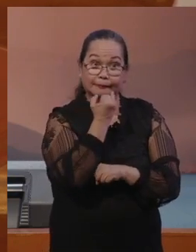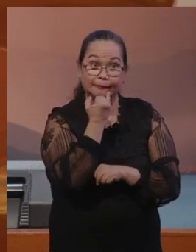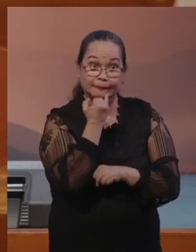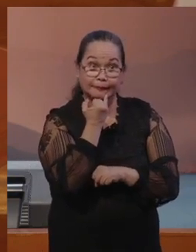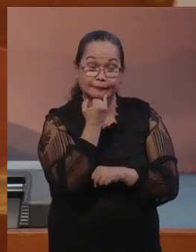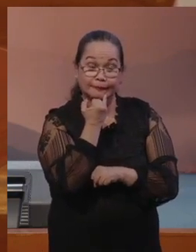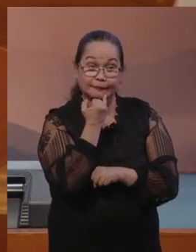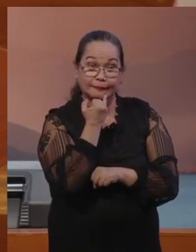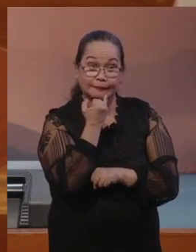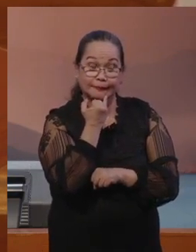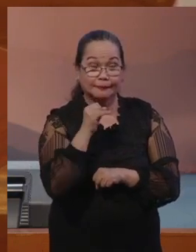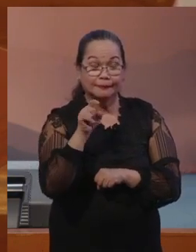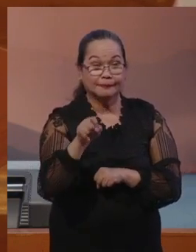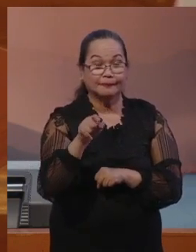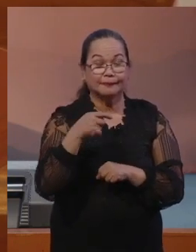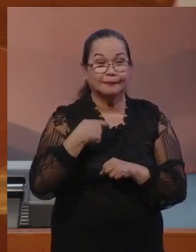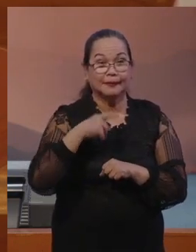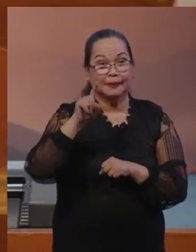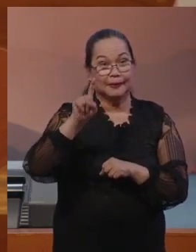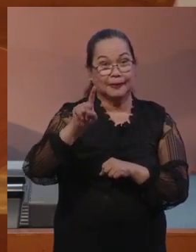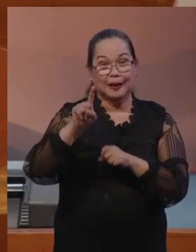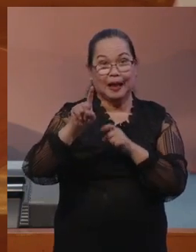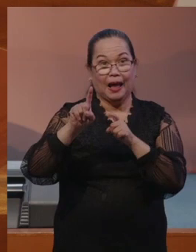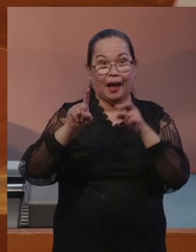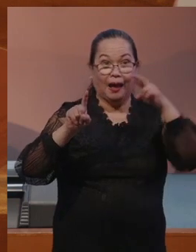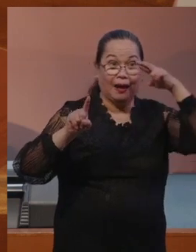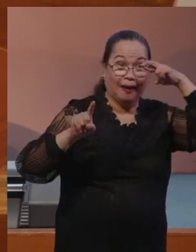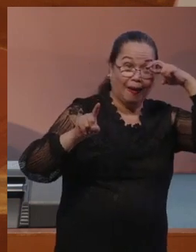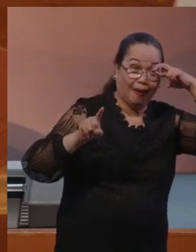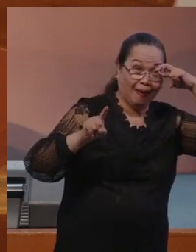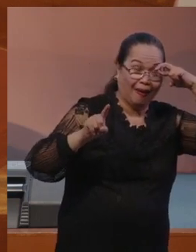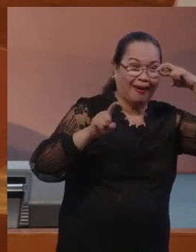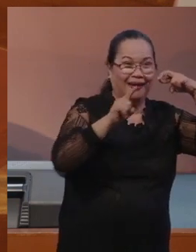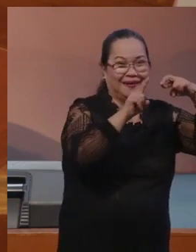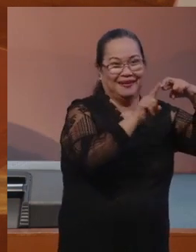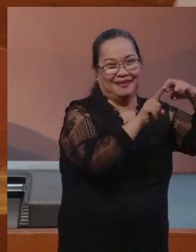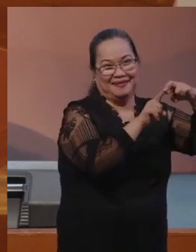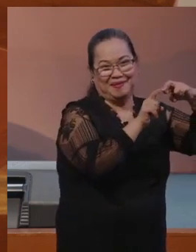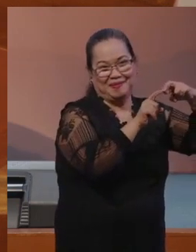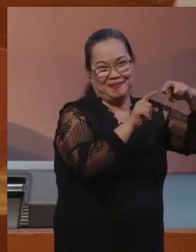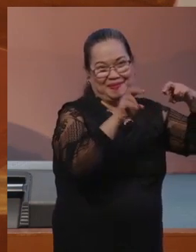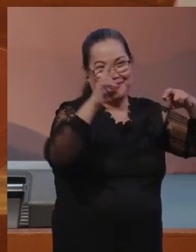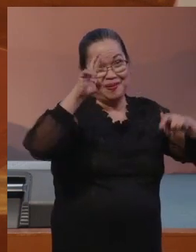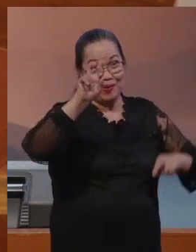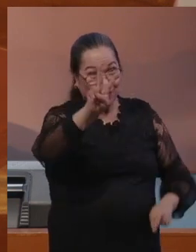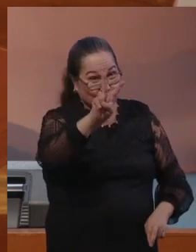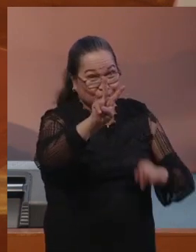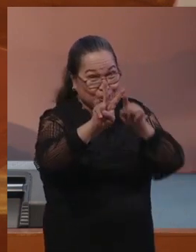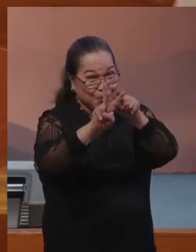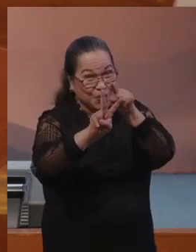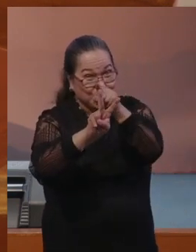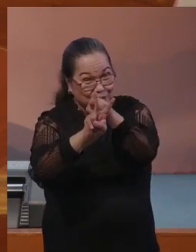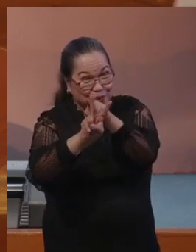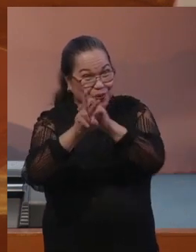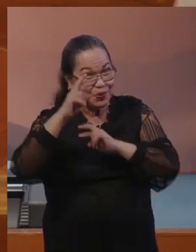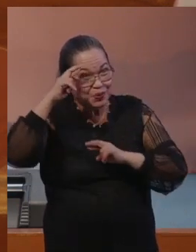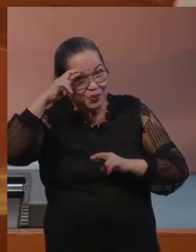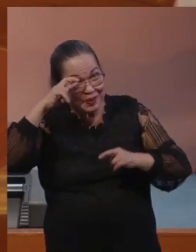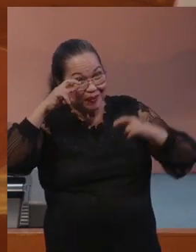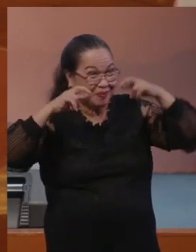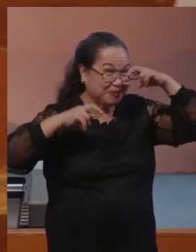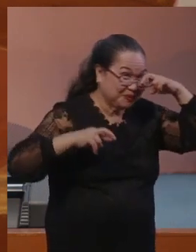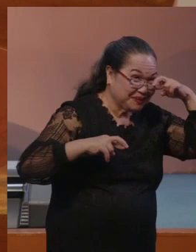po ay isa dun sa dalawang spy. Ay, may romantic, no? Siguro nga,